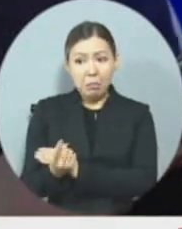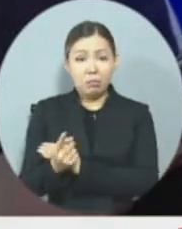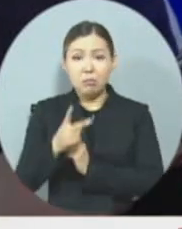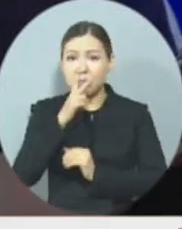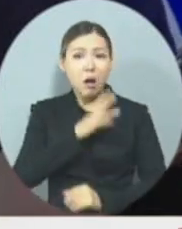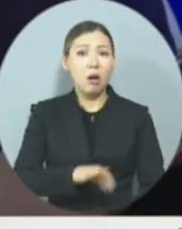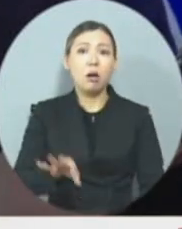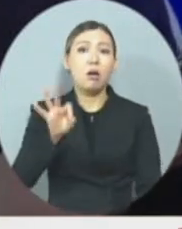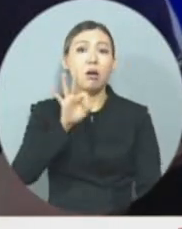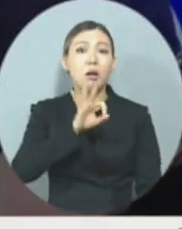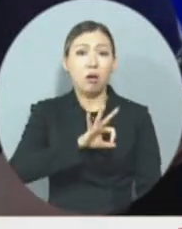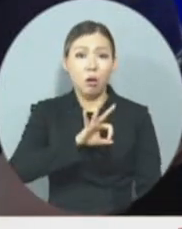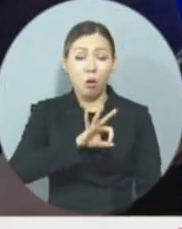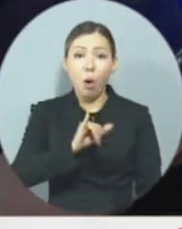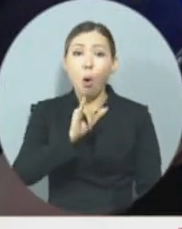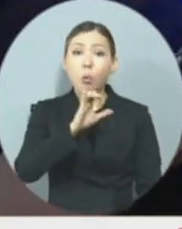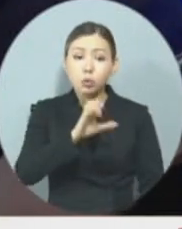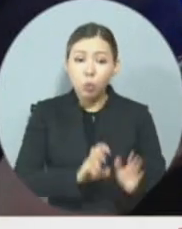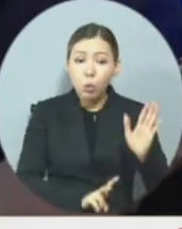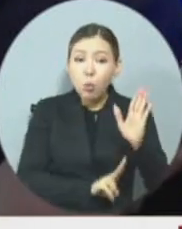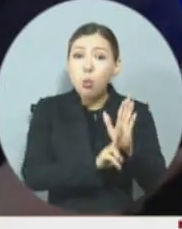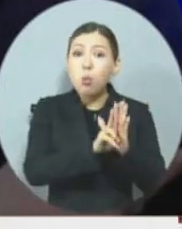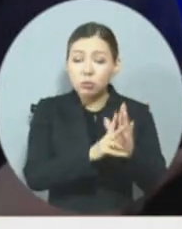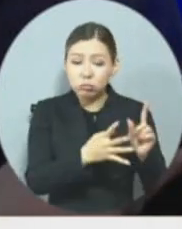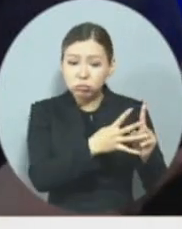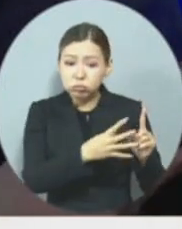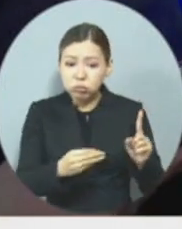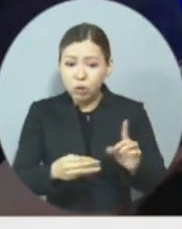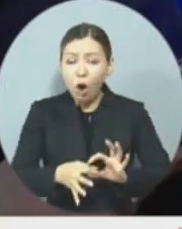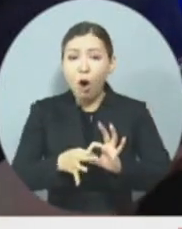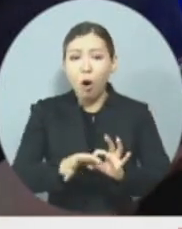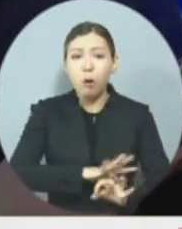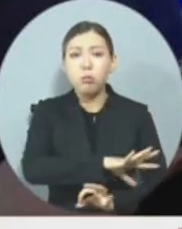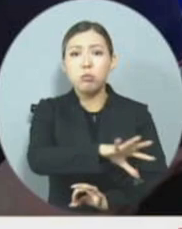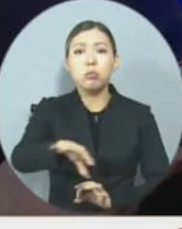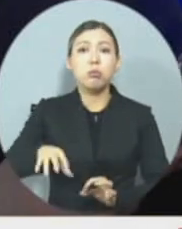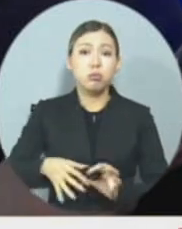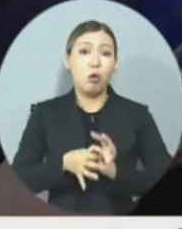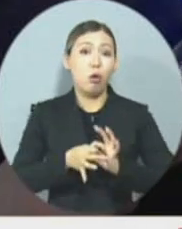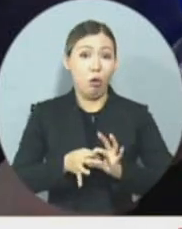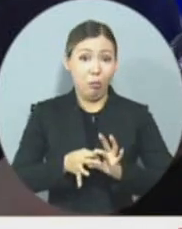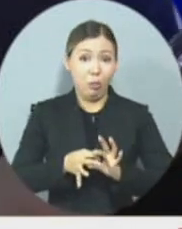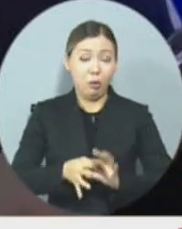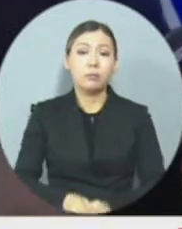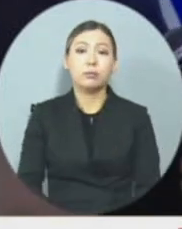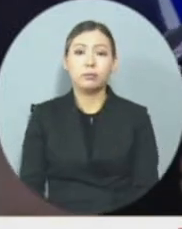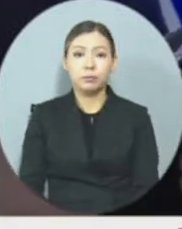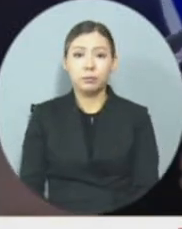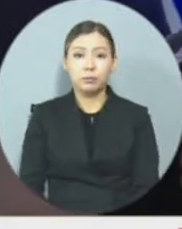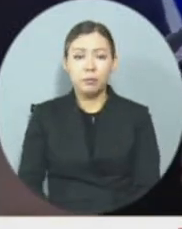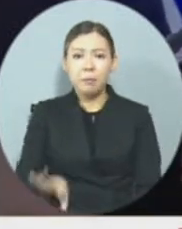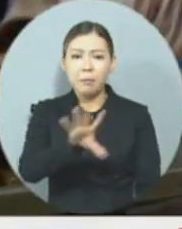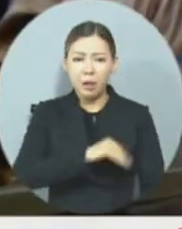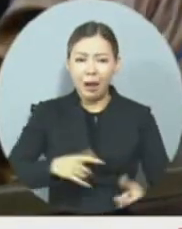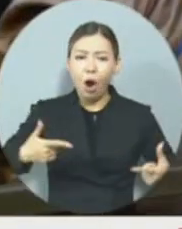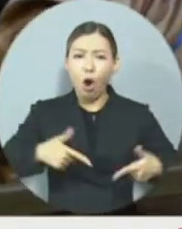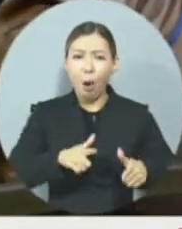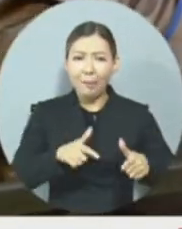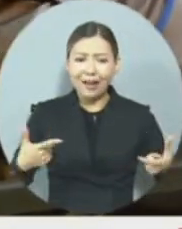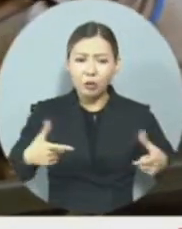Энэ бол тухайн усны их үүсрээс ундрагаас хаваад бүх зүйл шалтгаалтай гэсэн үг шүү дээ. А нэг талда бид нар хамгаалах бодлого явуулах